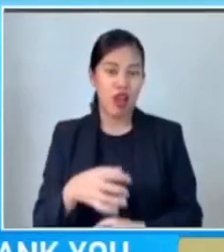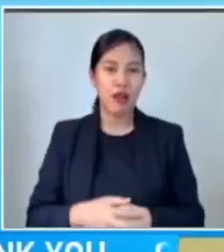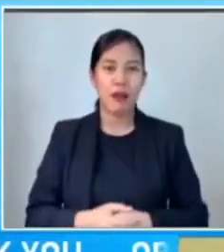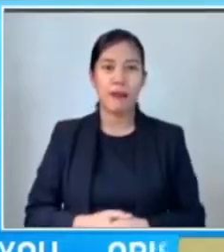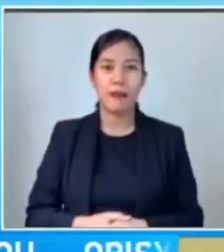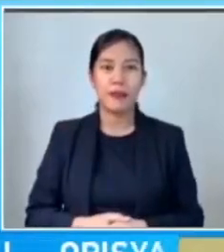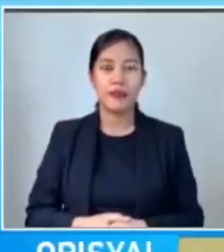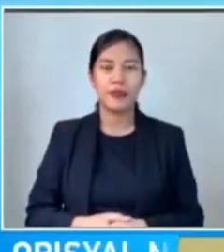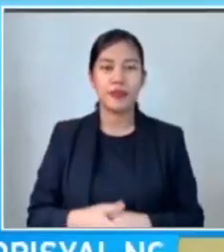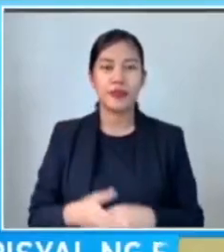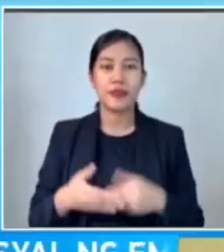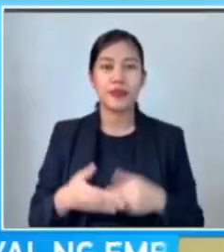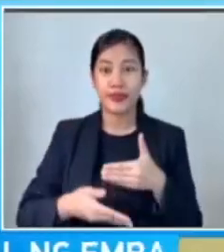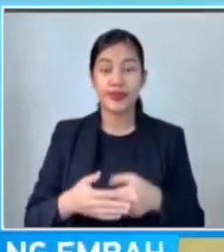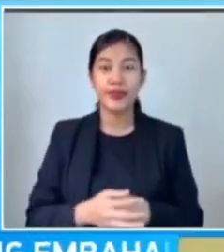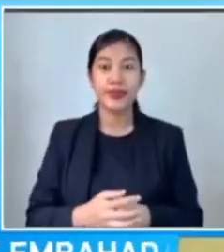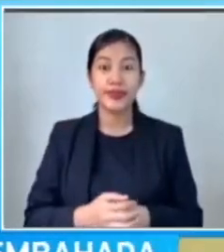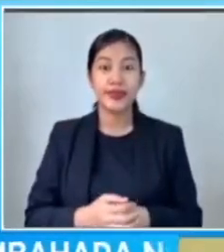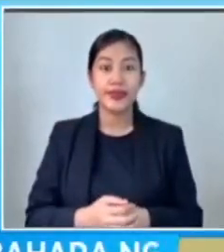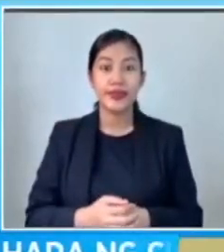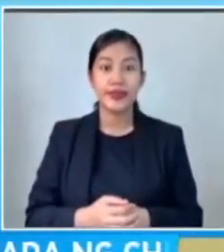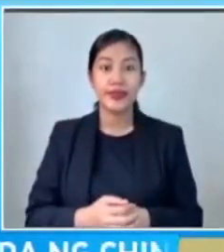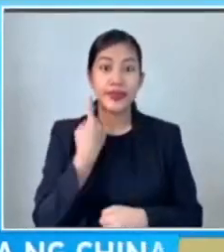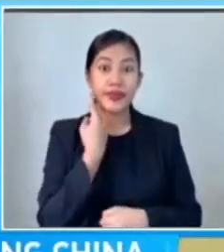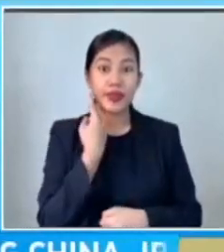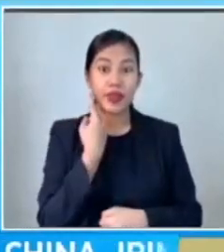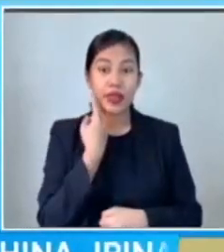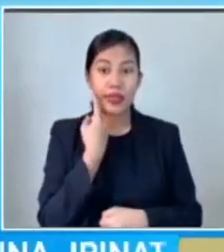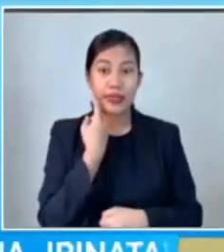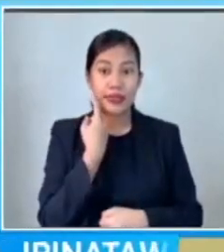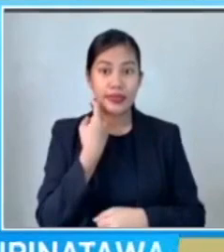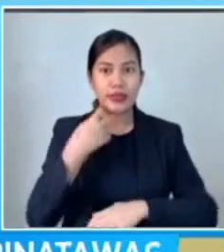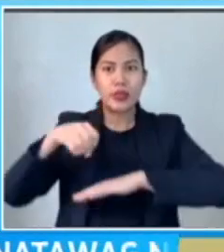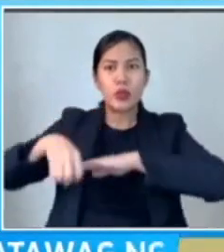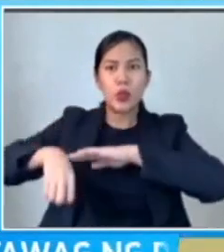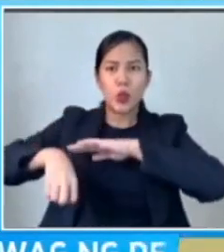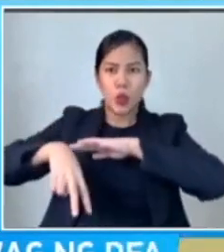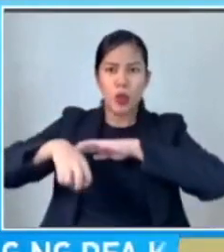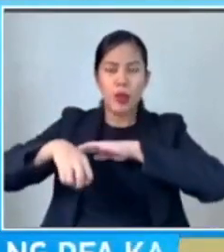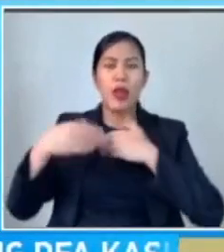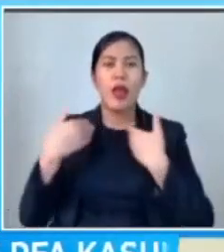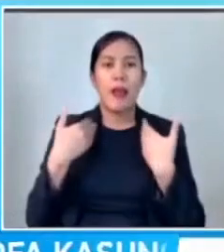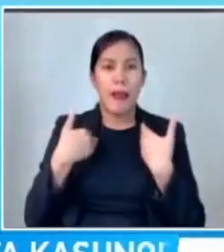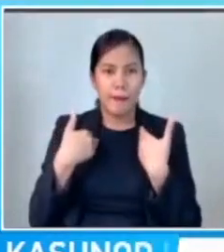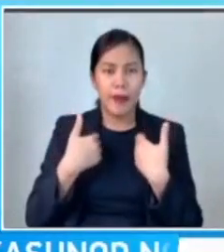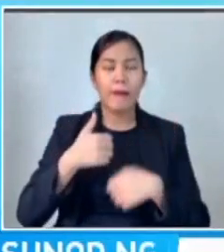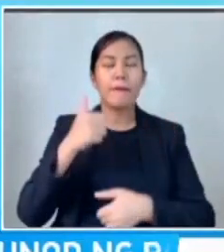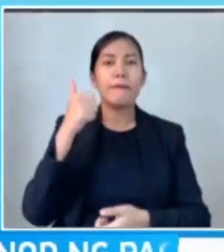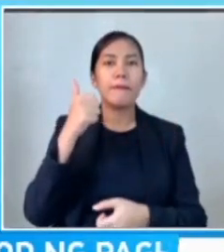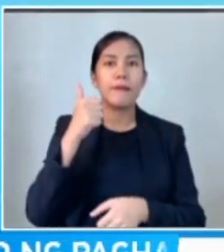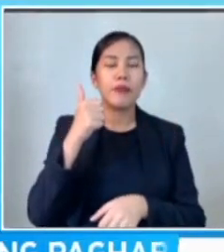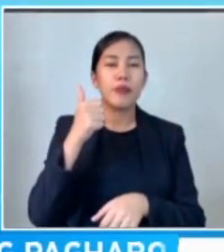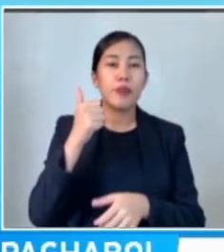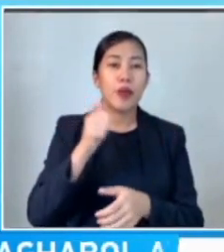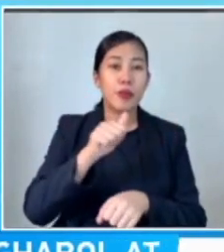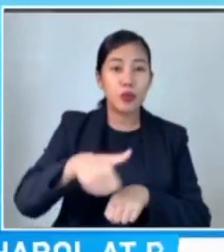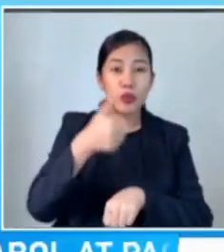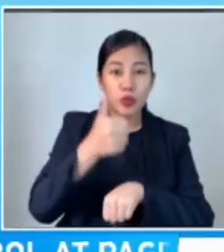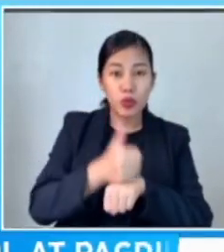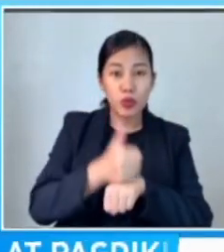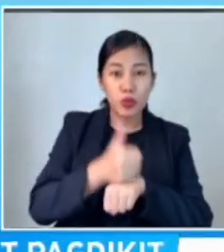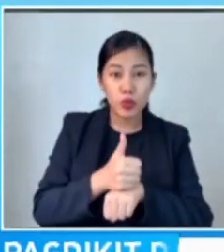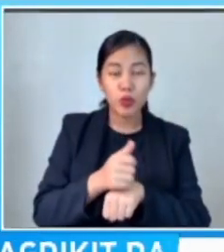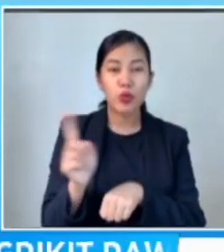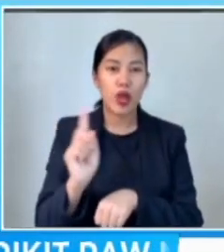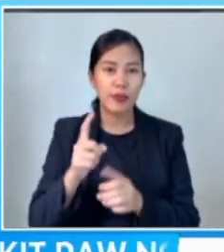Simula po kaninang hating gabi, nagpatupad na ng taas-singil ang ilang kumpanya ng langis. 1 peso and 70 centavos ang dagdag